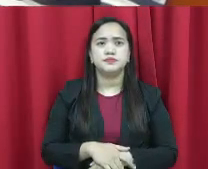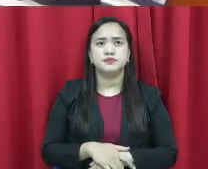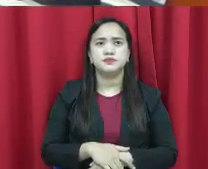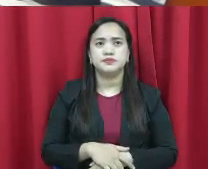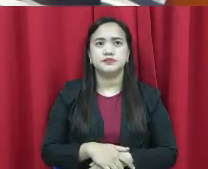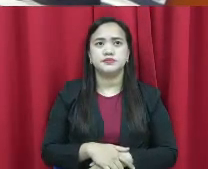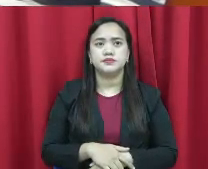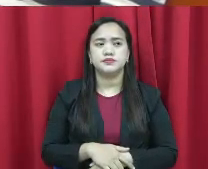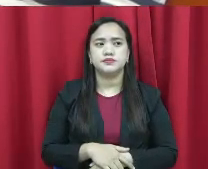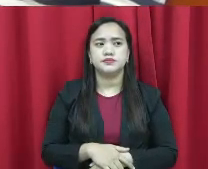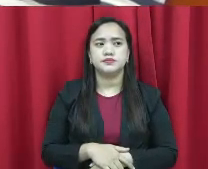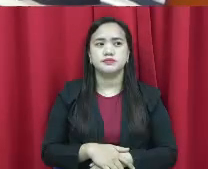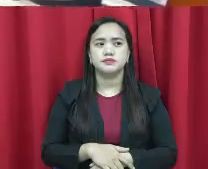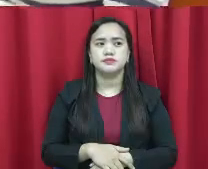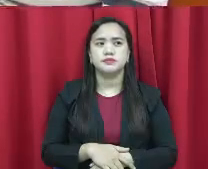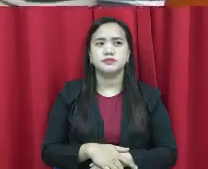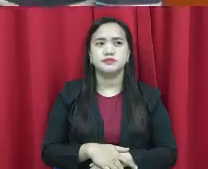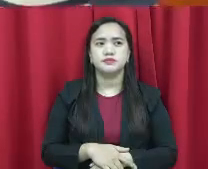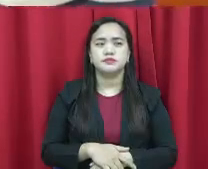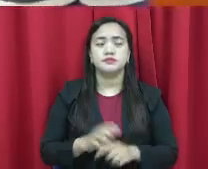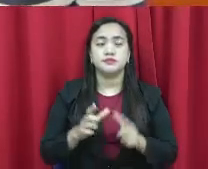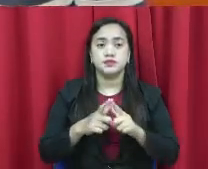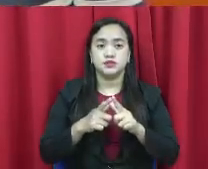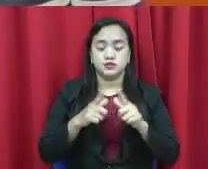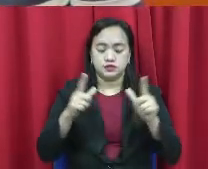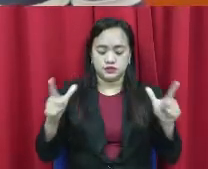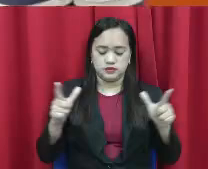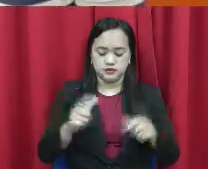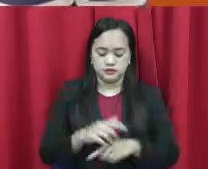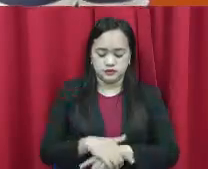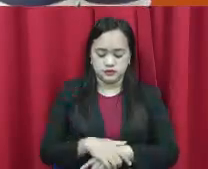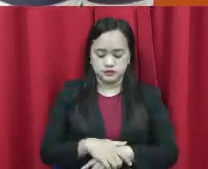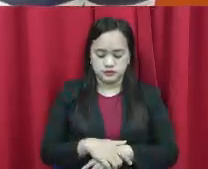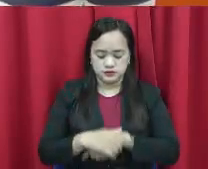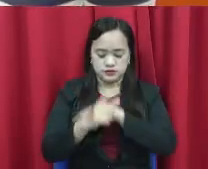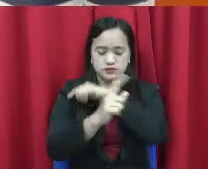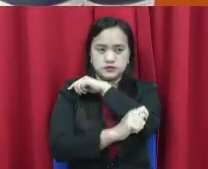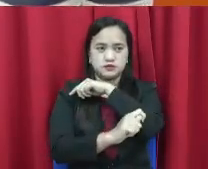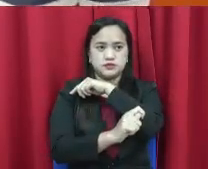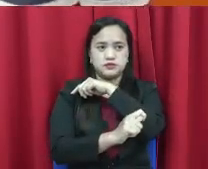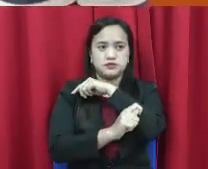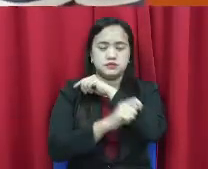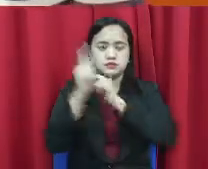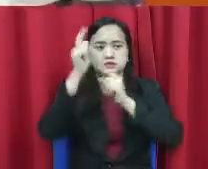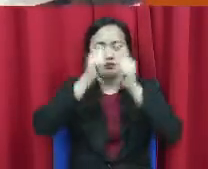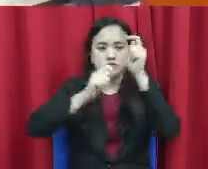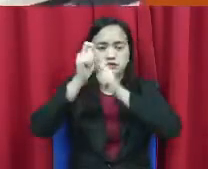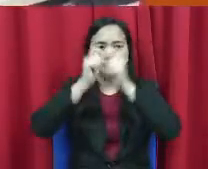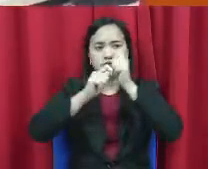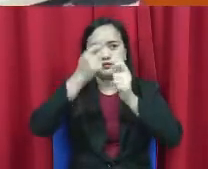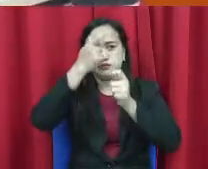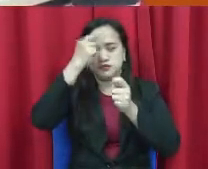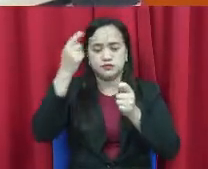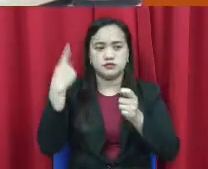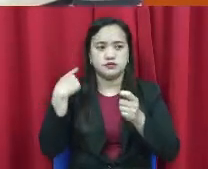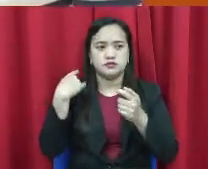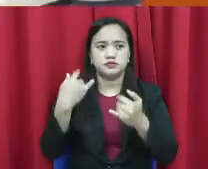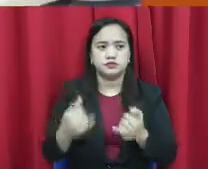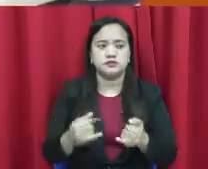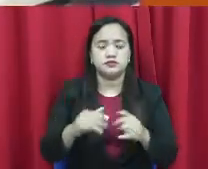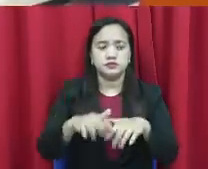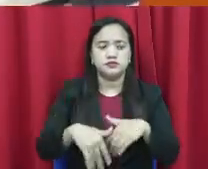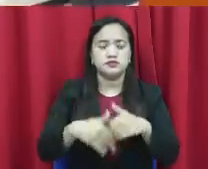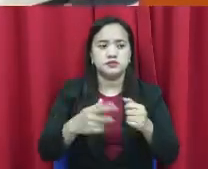ng kumbaga great na Ano baang temptations ba o trials kasi magkaiba pa rin yan eh at paano